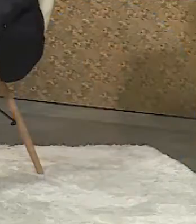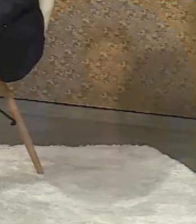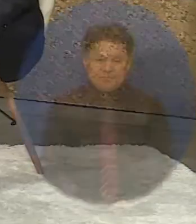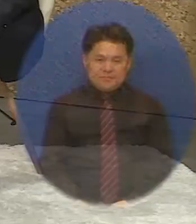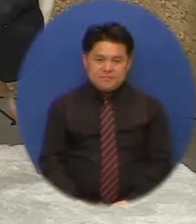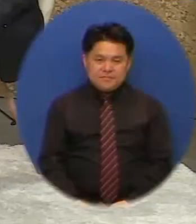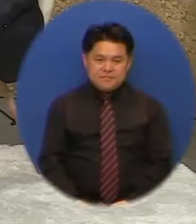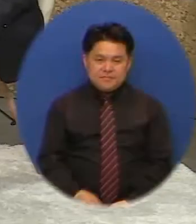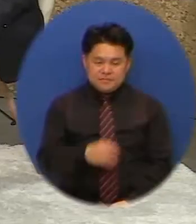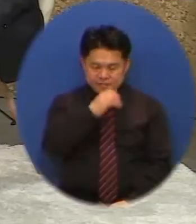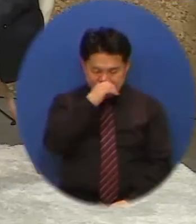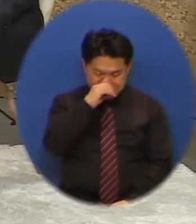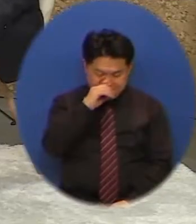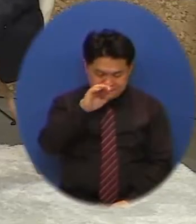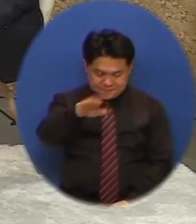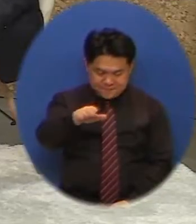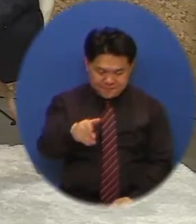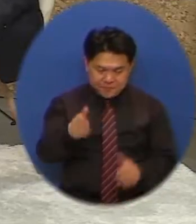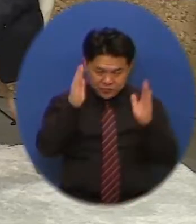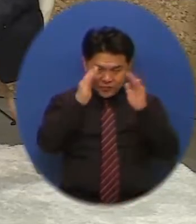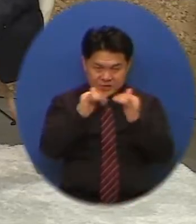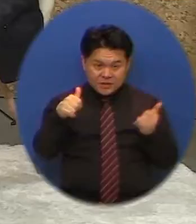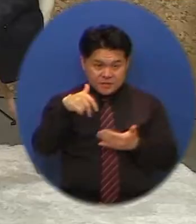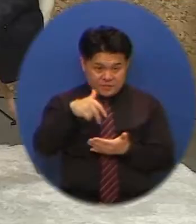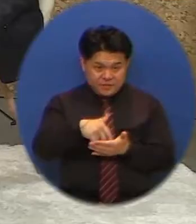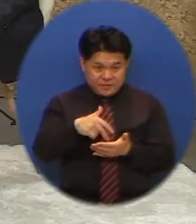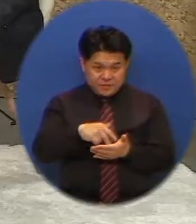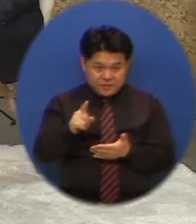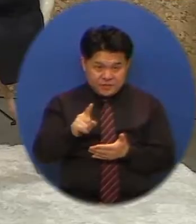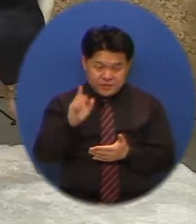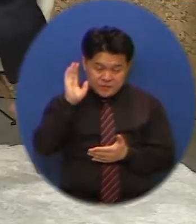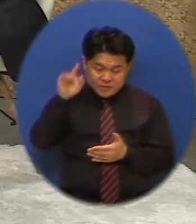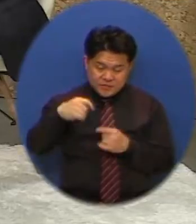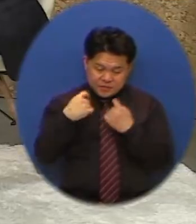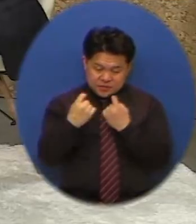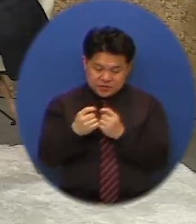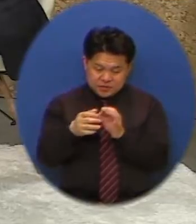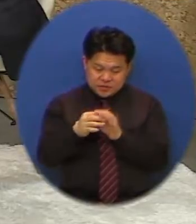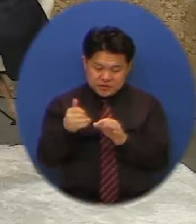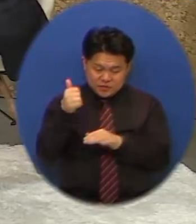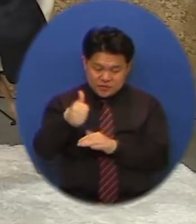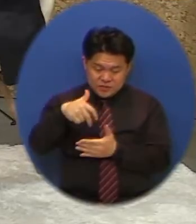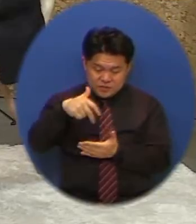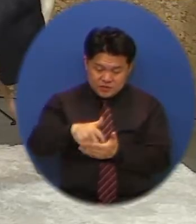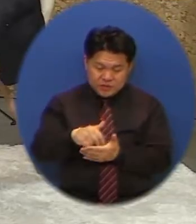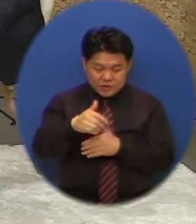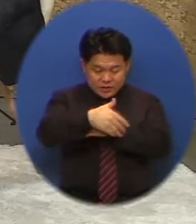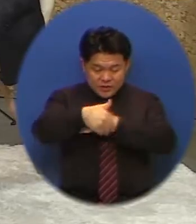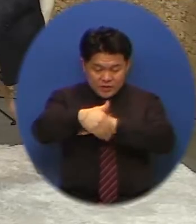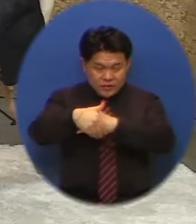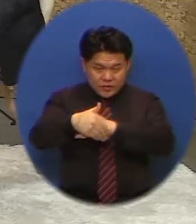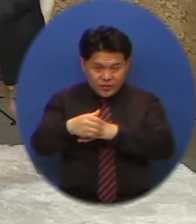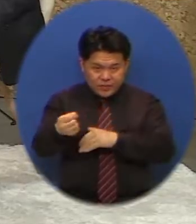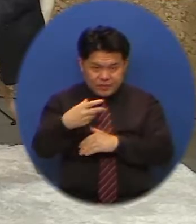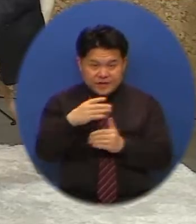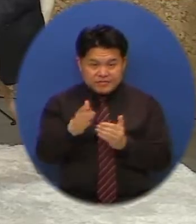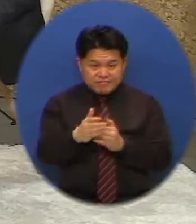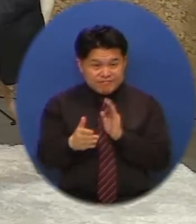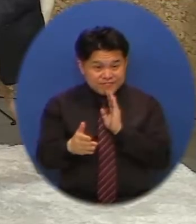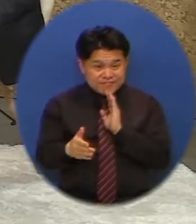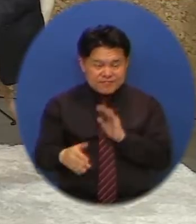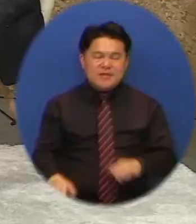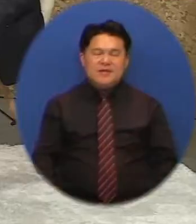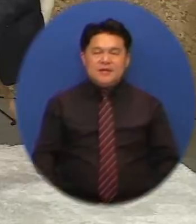학자로서 정무적인 입장에서 어떤 이제 앞으로의 그 민간 영역의 회장으로서의 어떤 로드맵을 방안을 얘기해